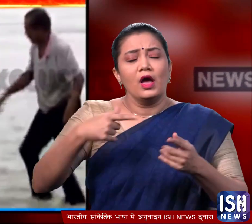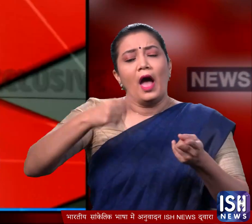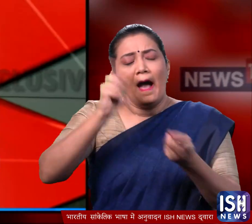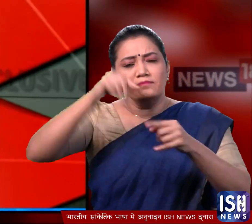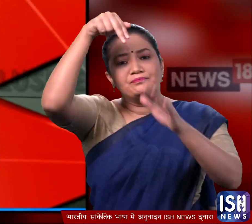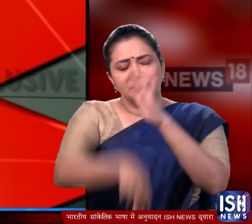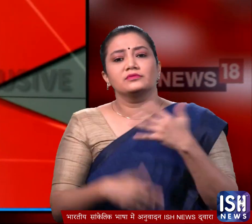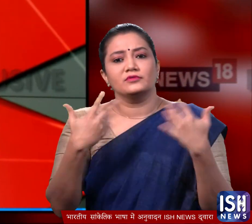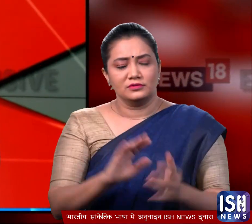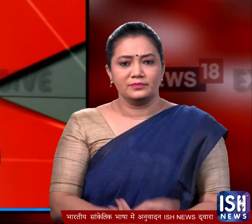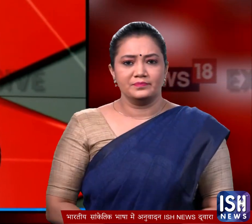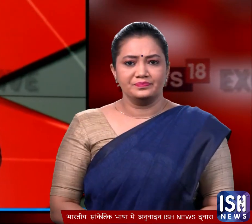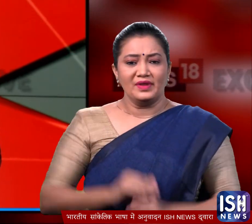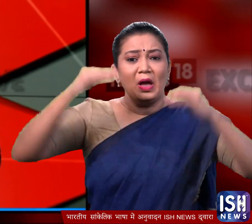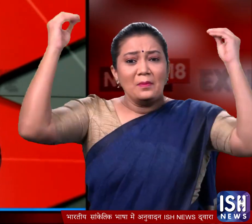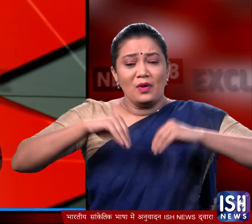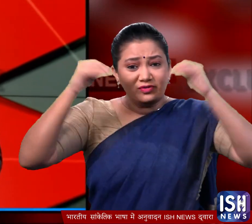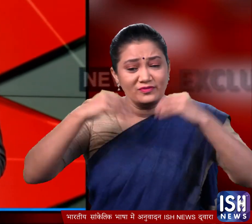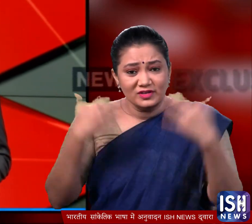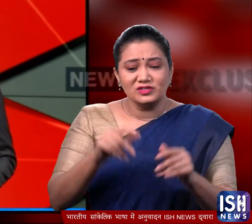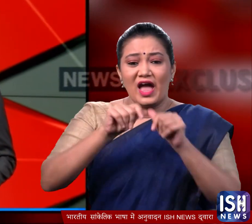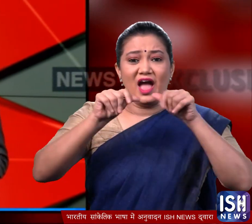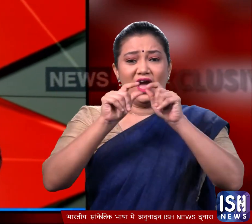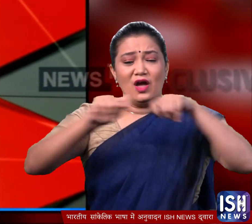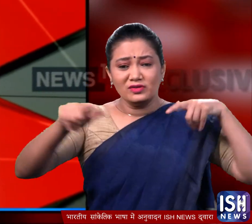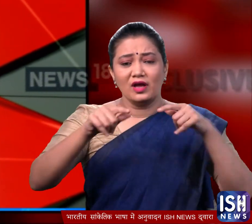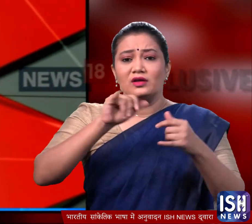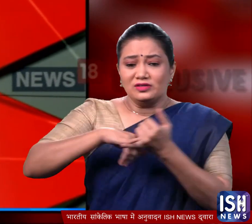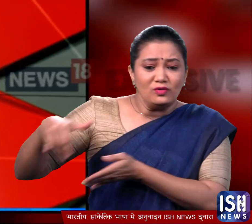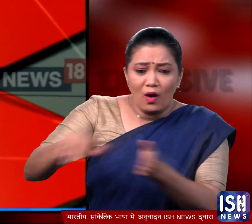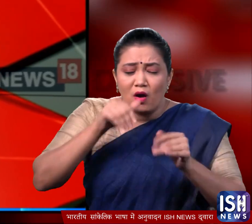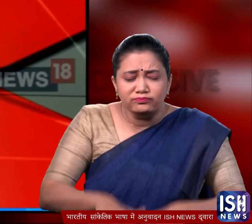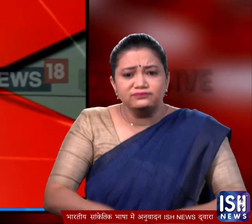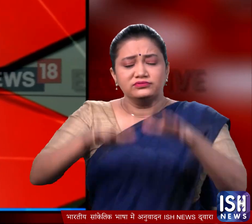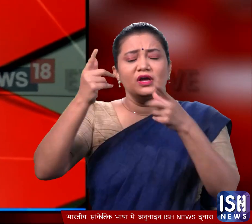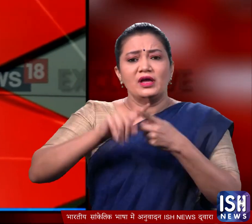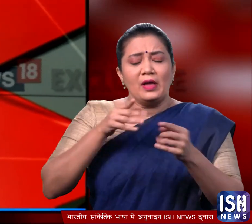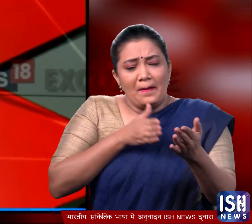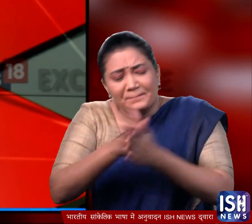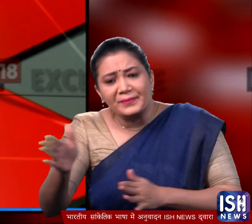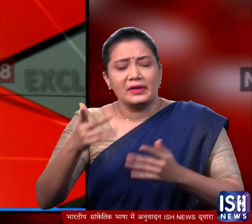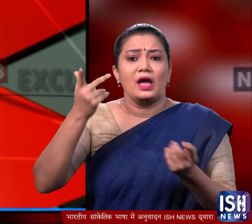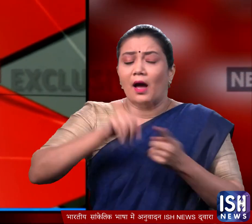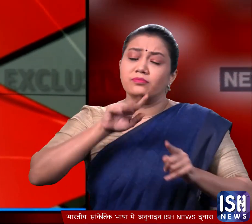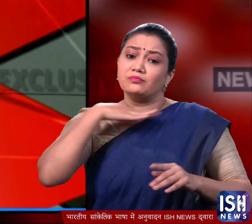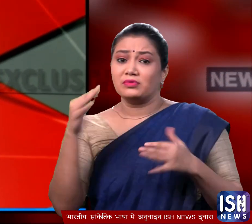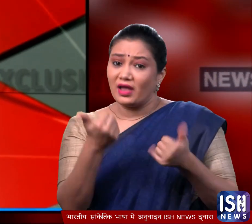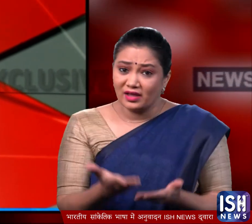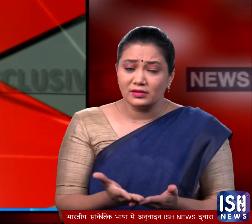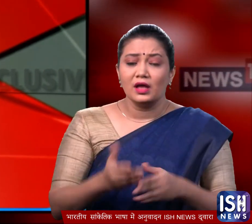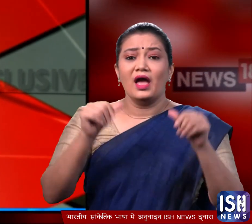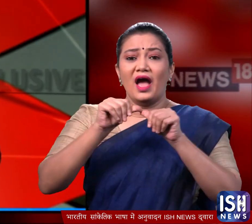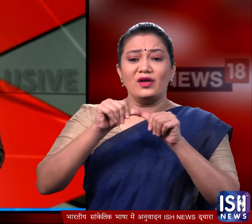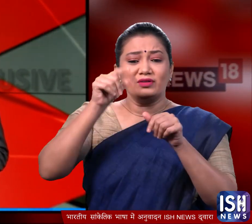हो गया। सौभाग्य की बात है कि मानसून की बारिश के बाद अयोध्या में सरयू नदी उफनाई हुई है, जिसमें नहाते समय पैर फिसला तो जान भी जा सकती है।